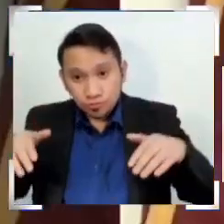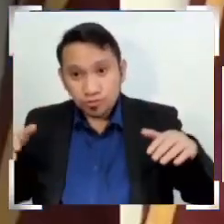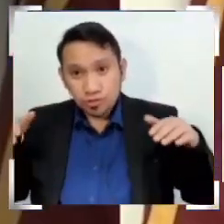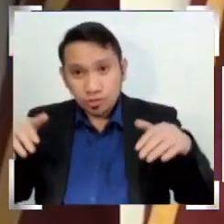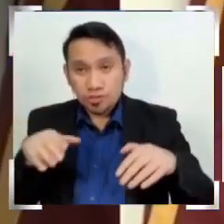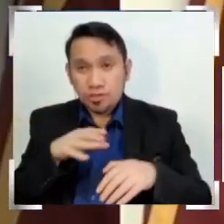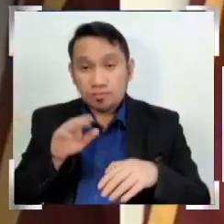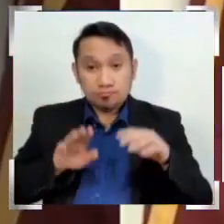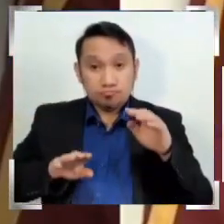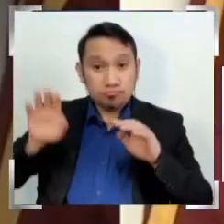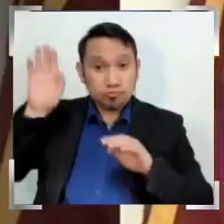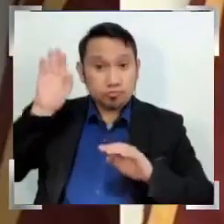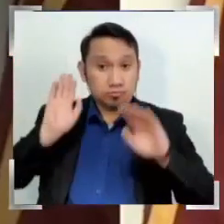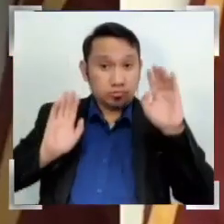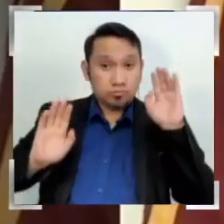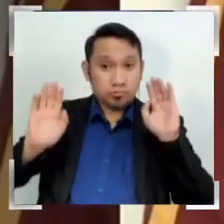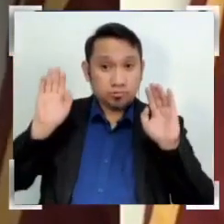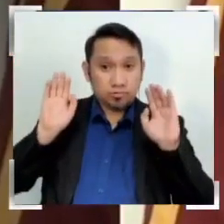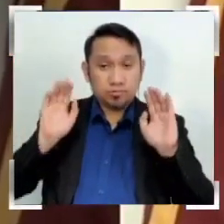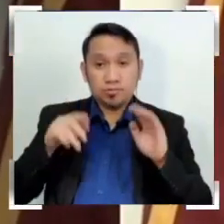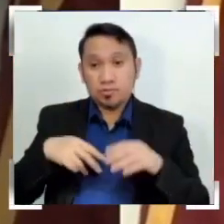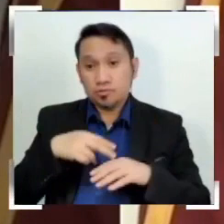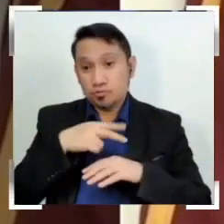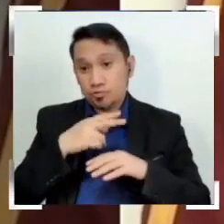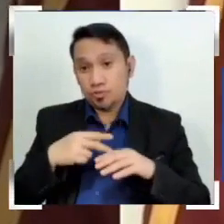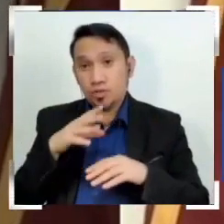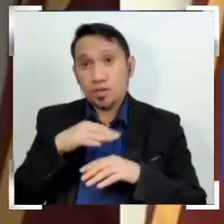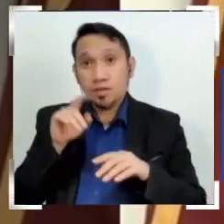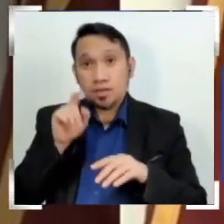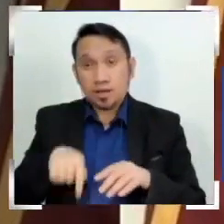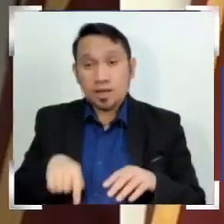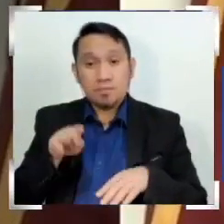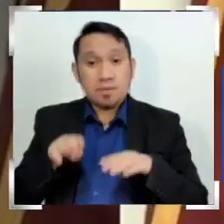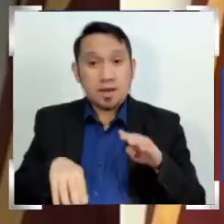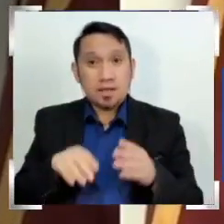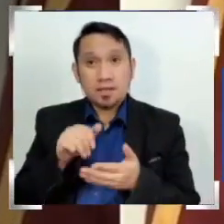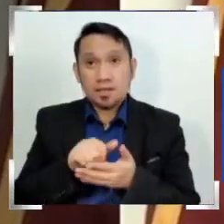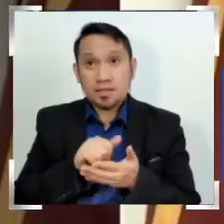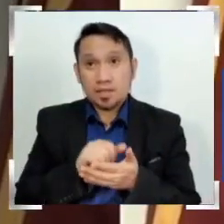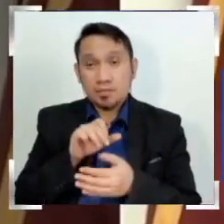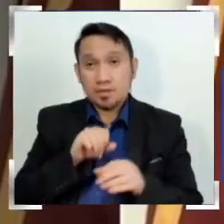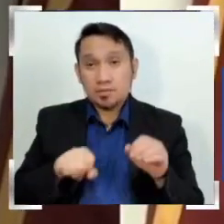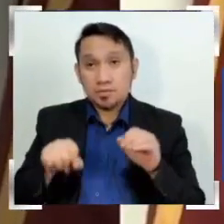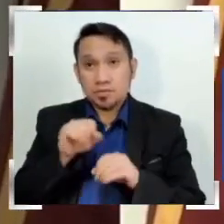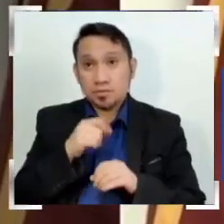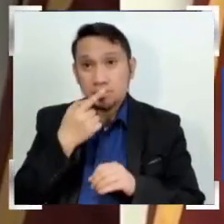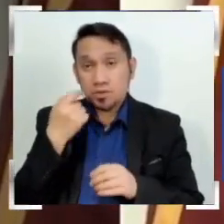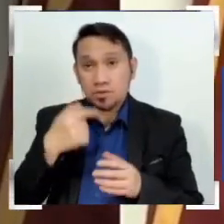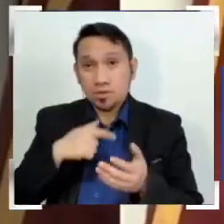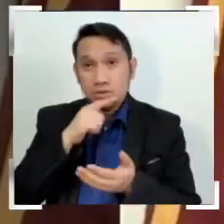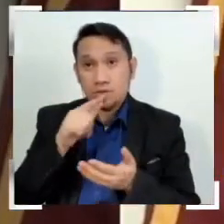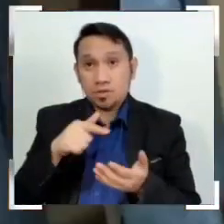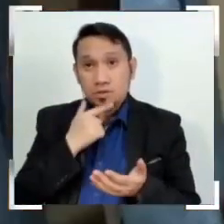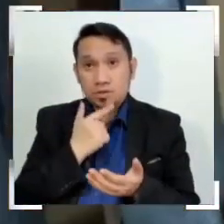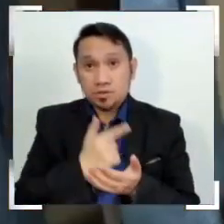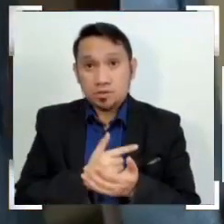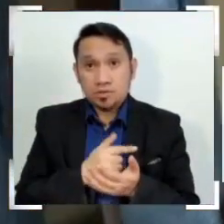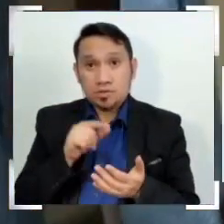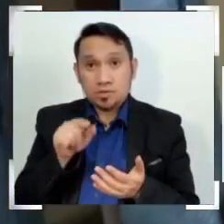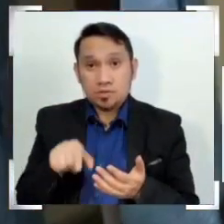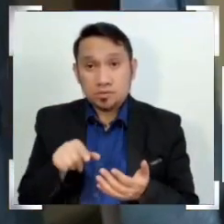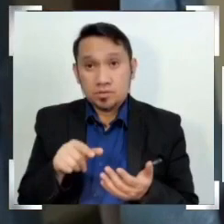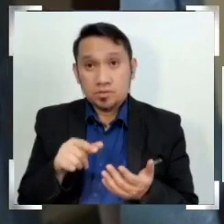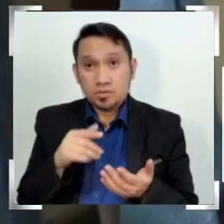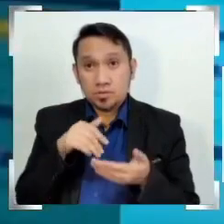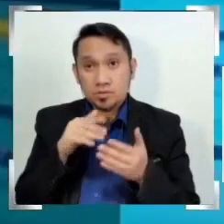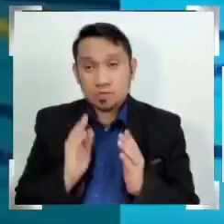backstroke. I had to balance my academics and sports since I am a graduating grade 12 STEM student. Bago pa man